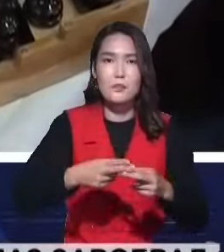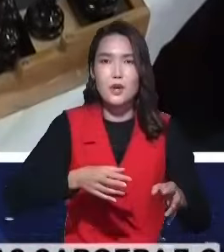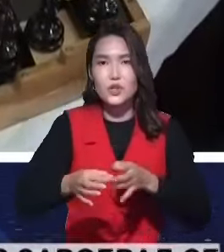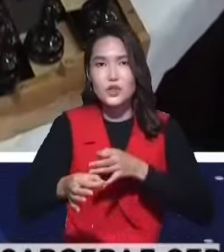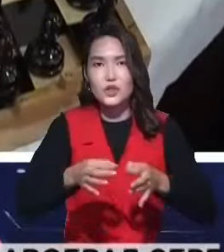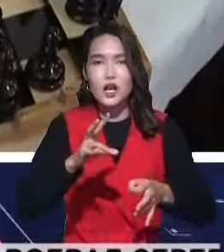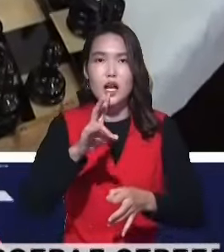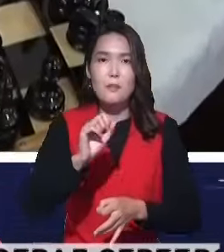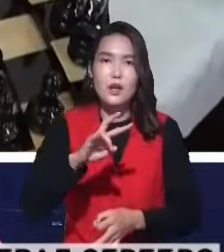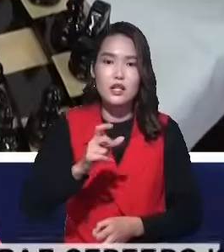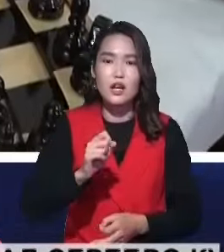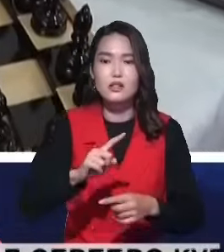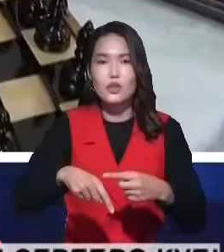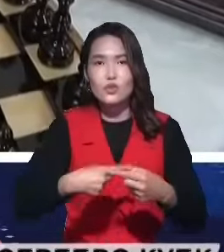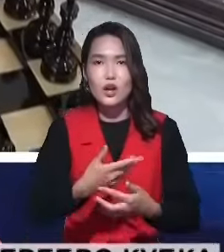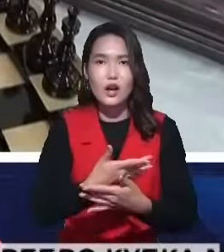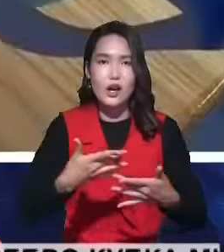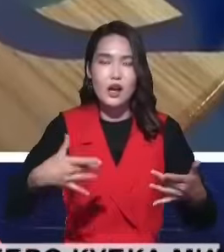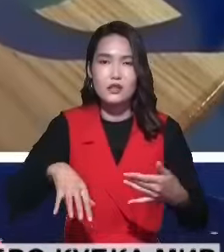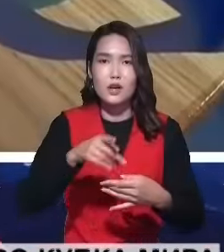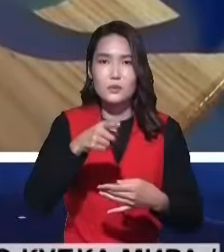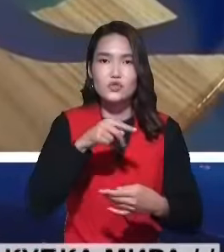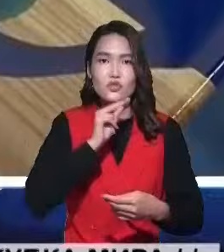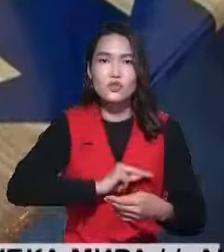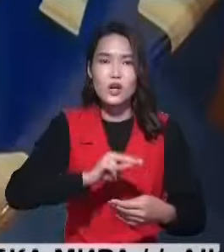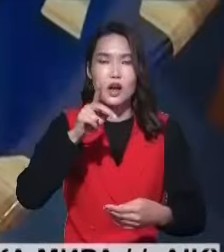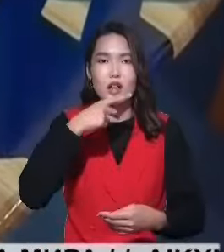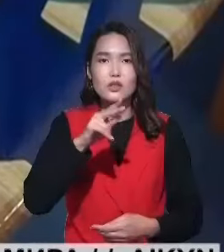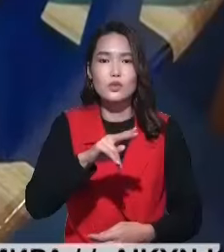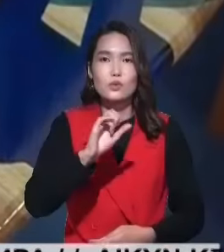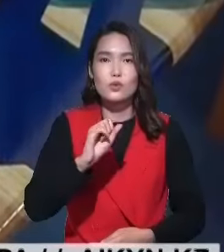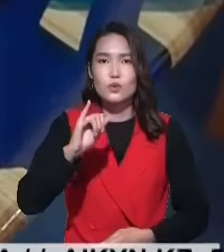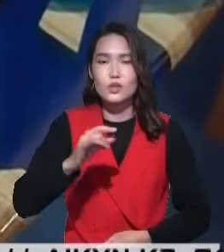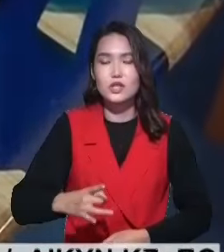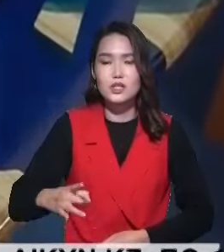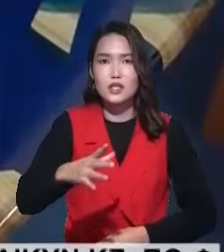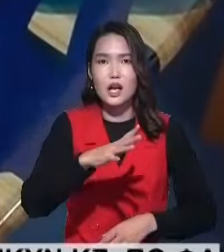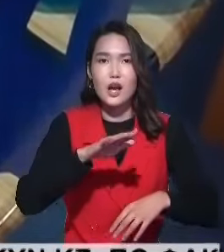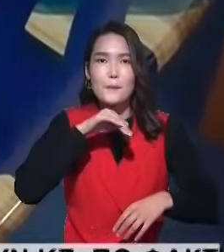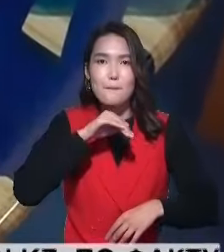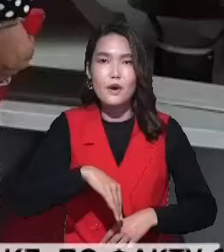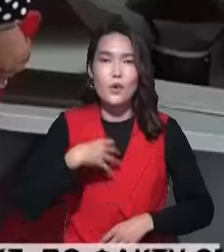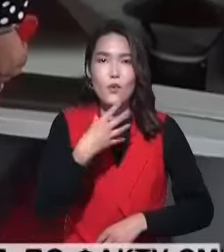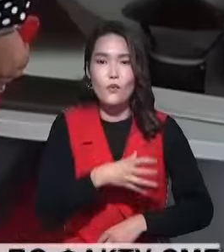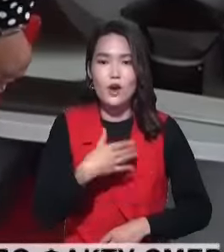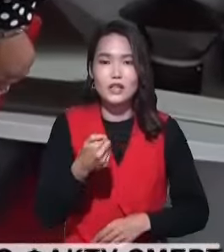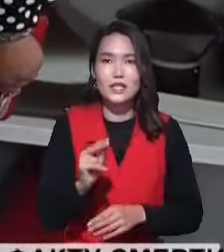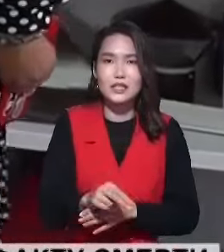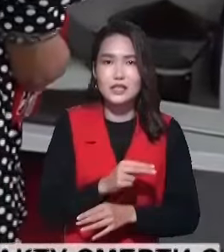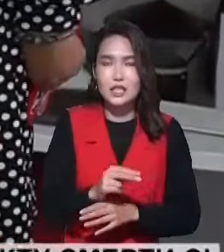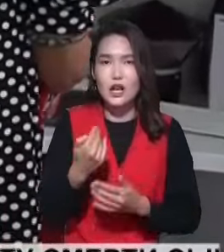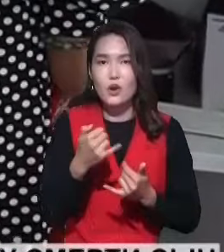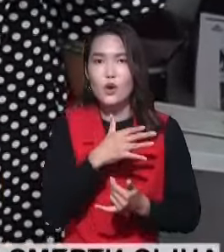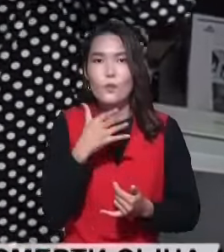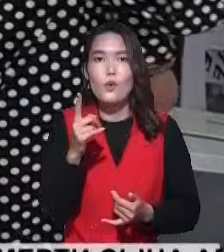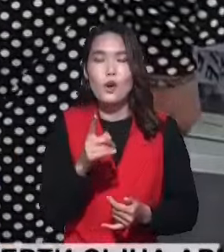шахматы, нарды, мангалы, шкатулки. Всего около 1000 работ. Как отмечает ГДУИС региона, такое мастерство – важный элемент исправления. Ведь многие,